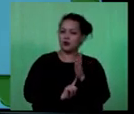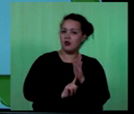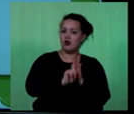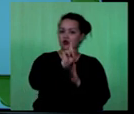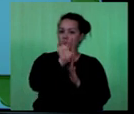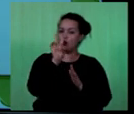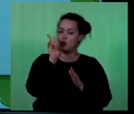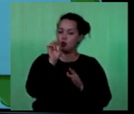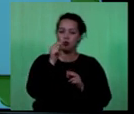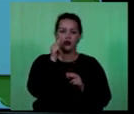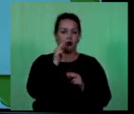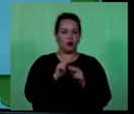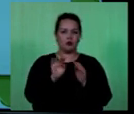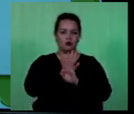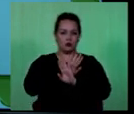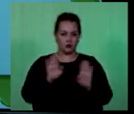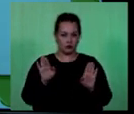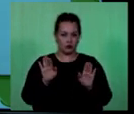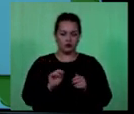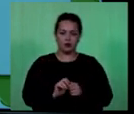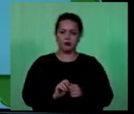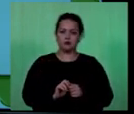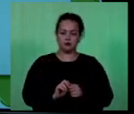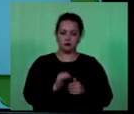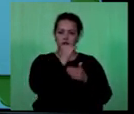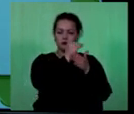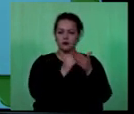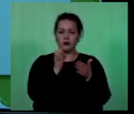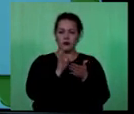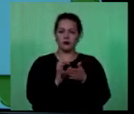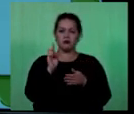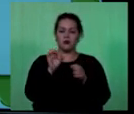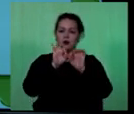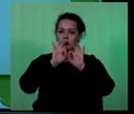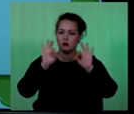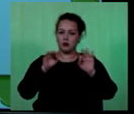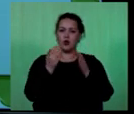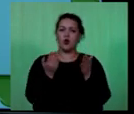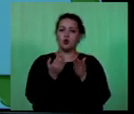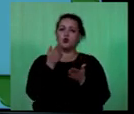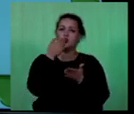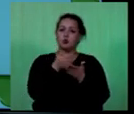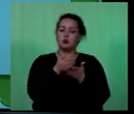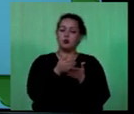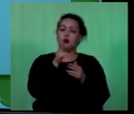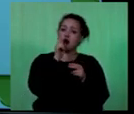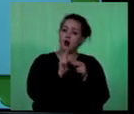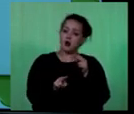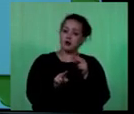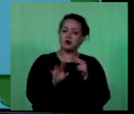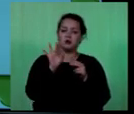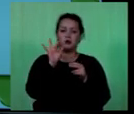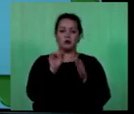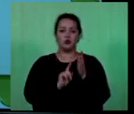но не имеет конца вариант ответа b линия которая имеет и конец и